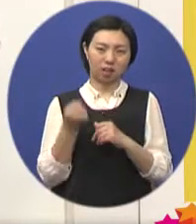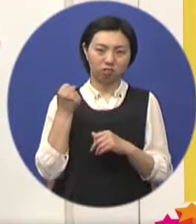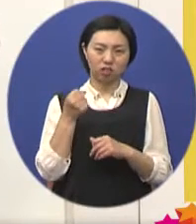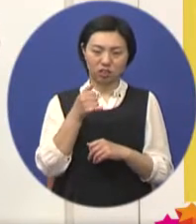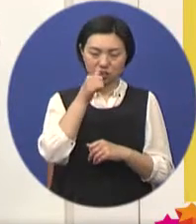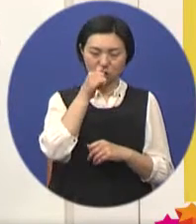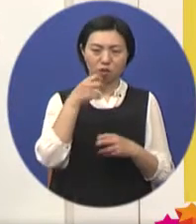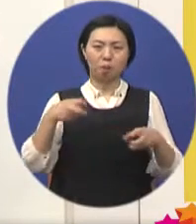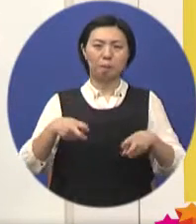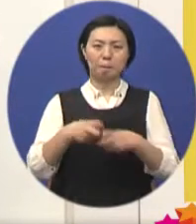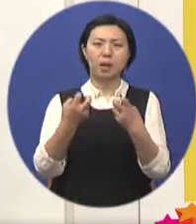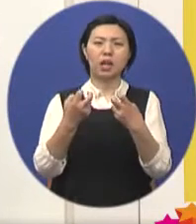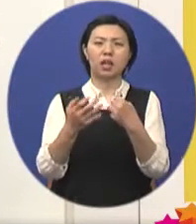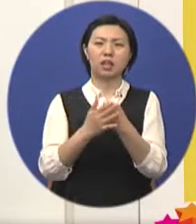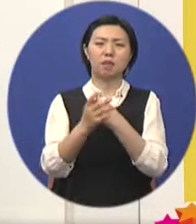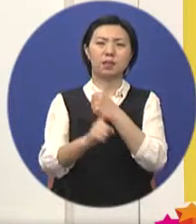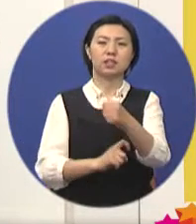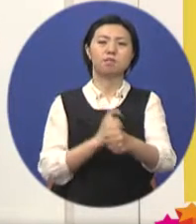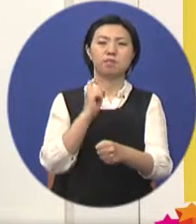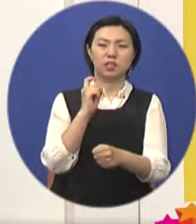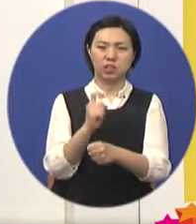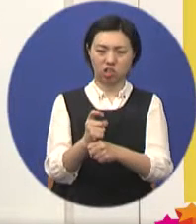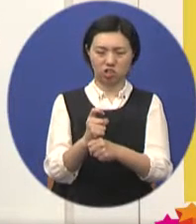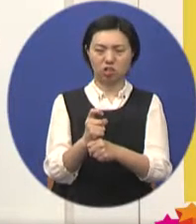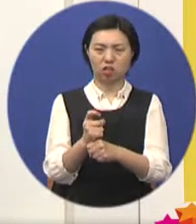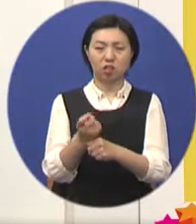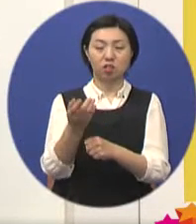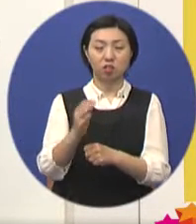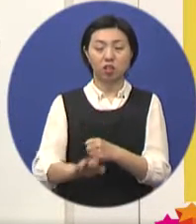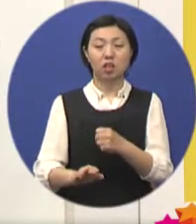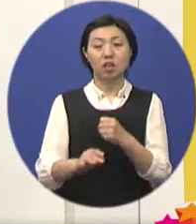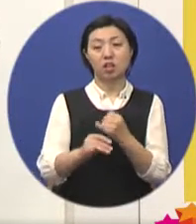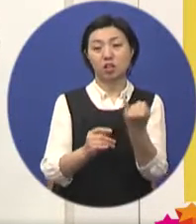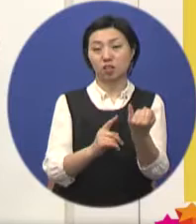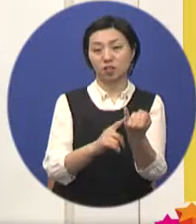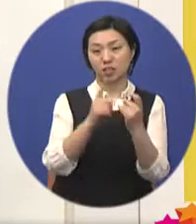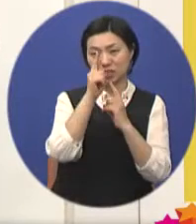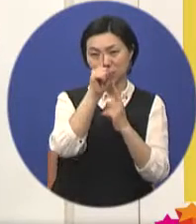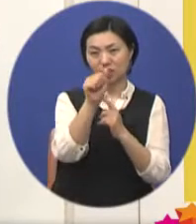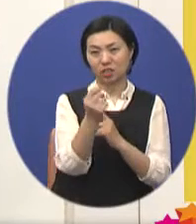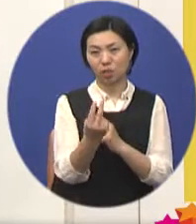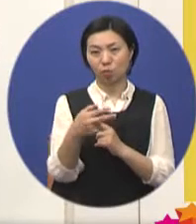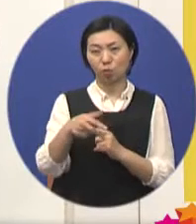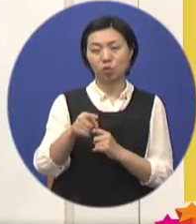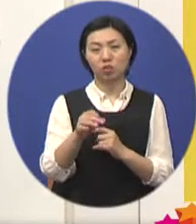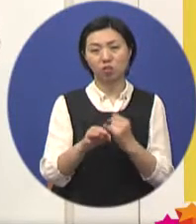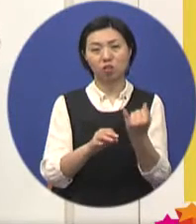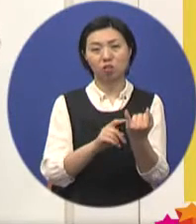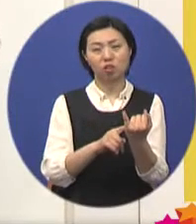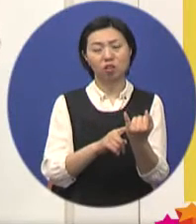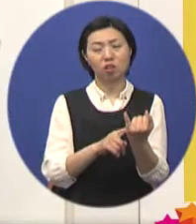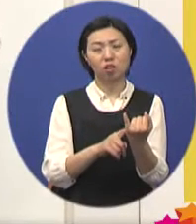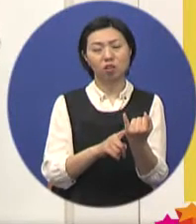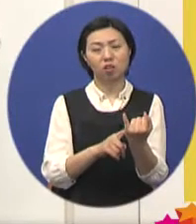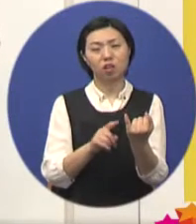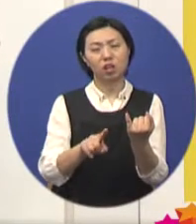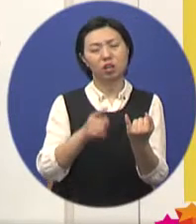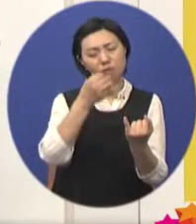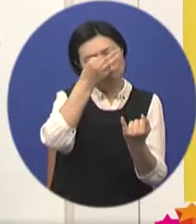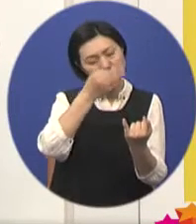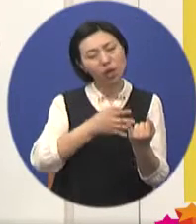있으신 10년이 넘었어요. 네. 근데 예성님한테 네. 너무 죄송한 말씀. 근데 왜 예 말씀하세요. 예.